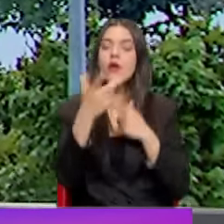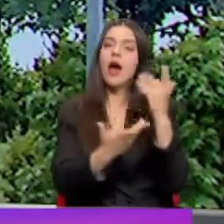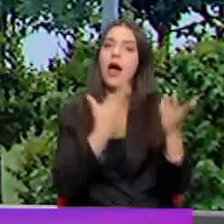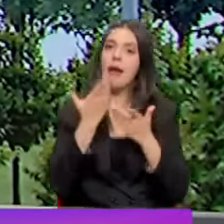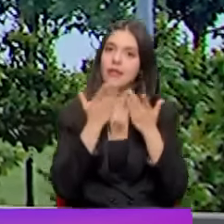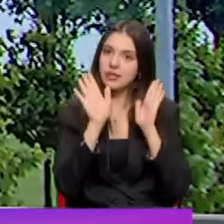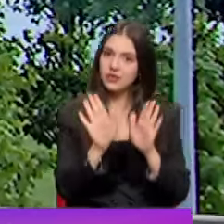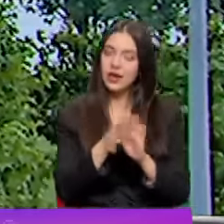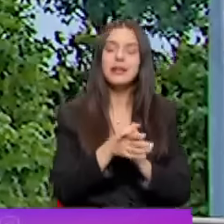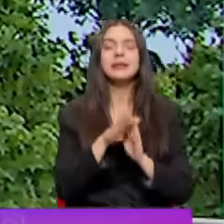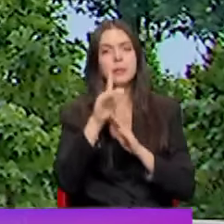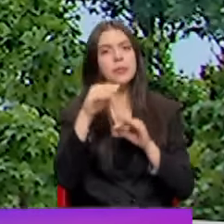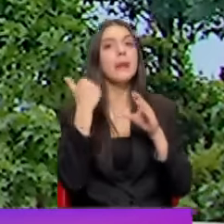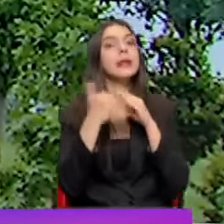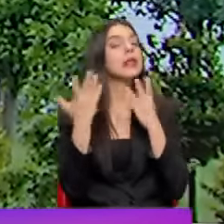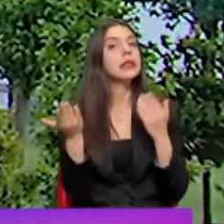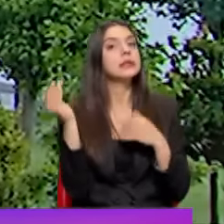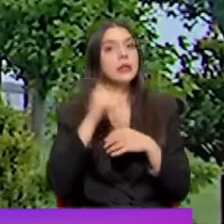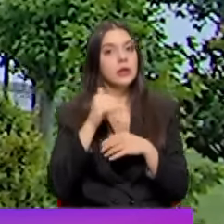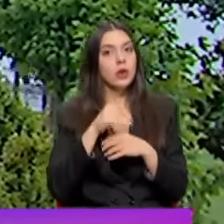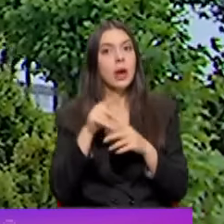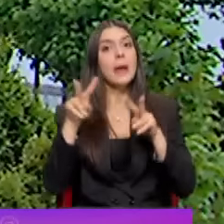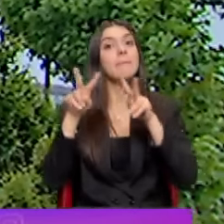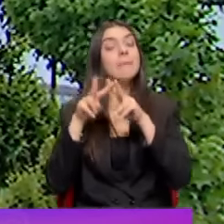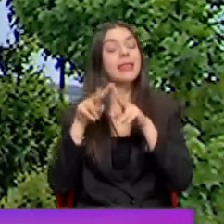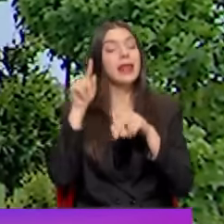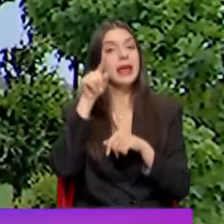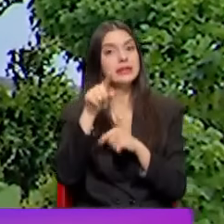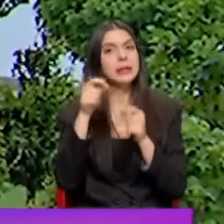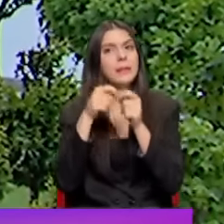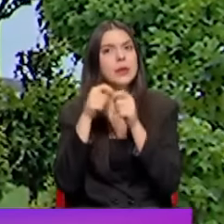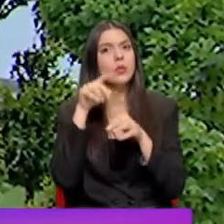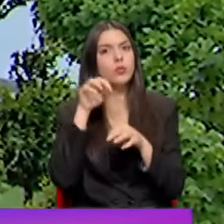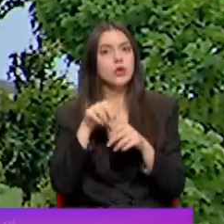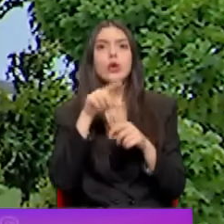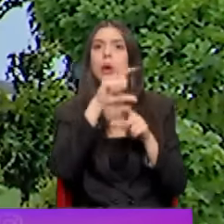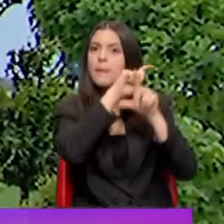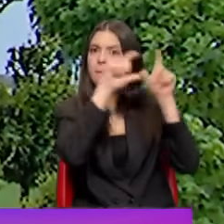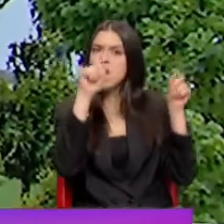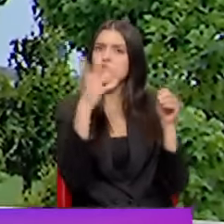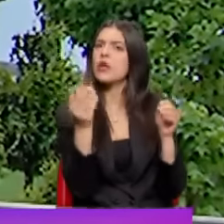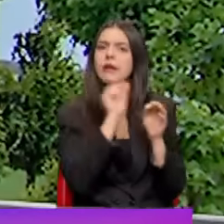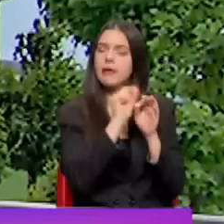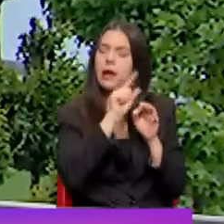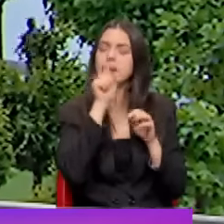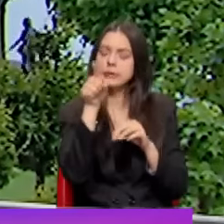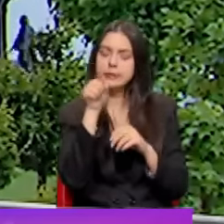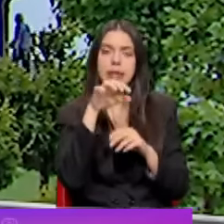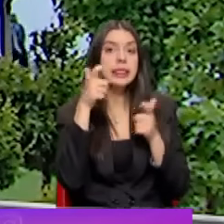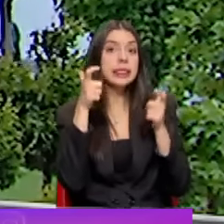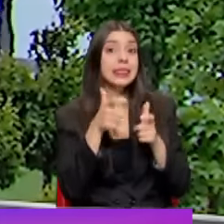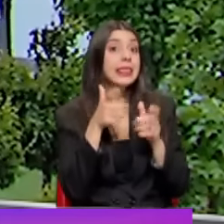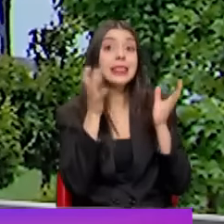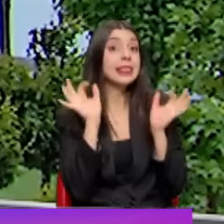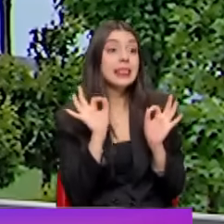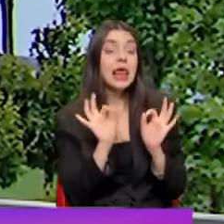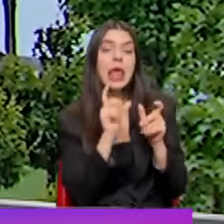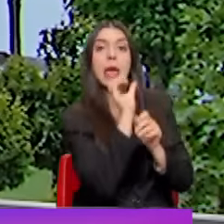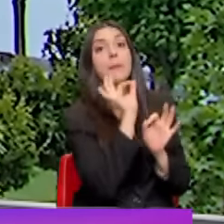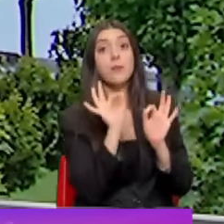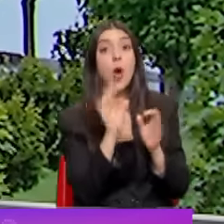mesajlarınız nasıl geliyor geliyor Menderes Bilgiç bugünkü başlığımız nereye kadara şöyle bir eee nerey böylee